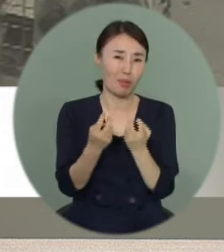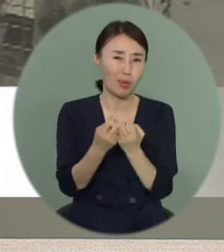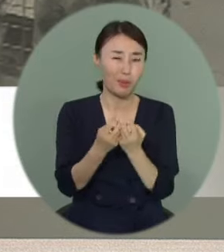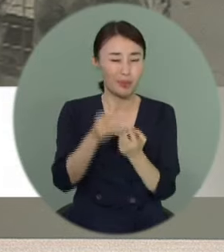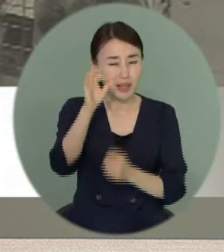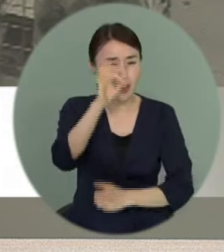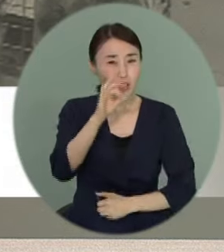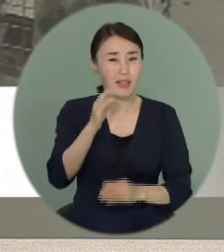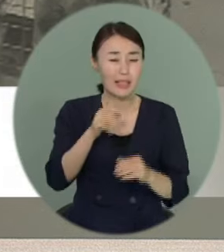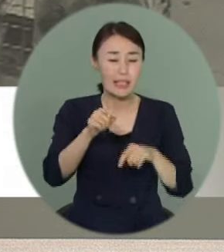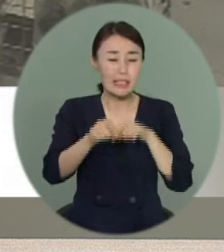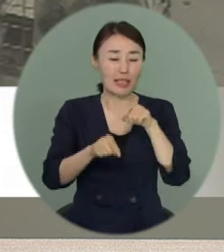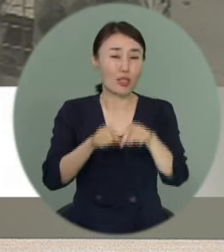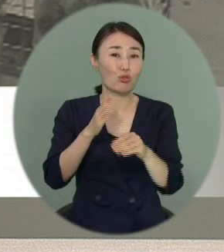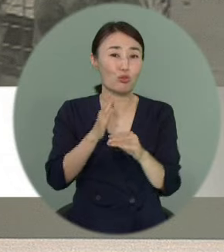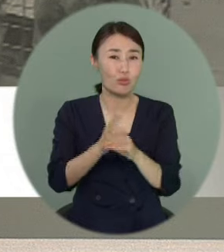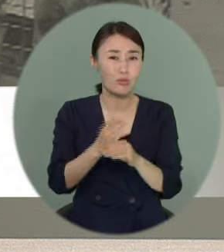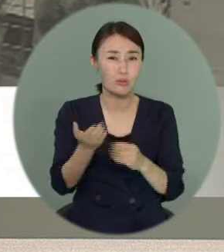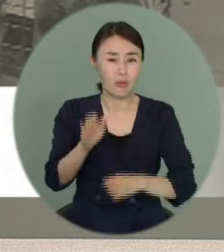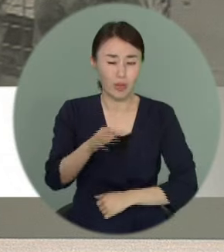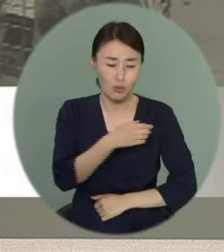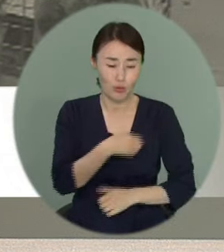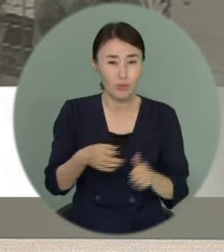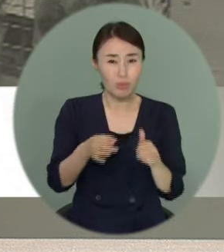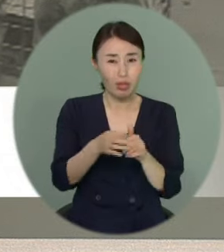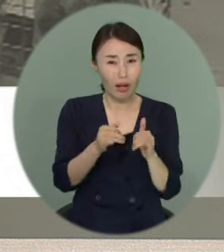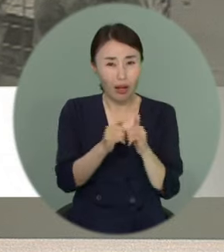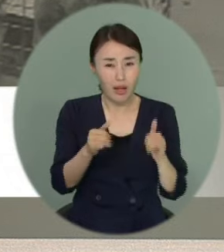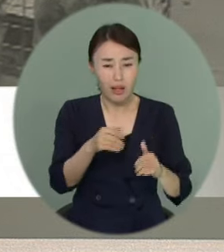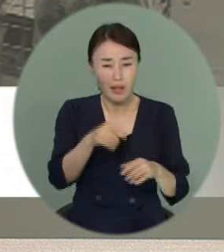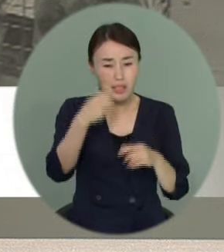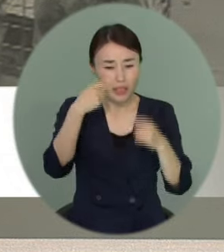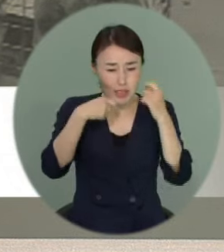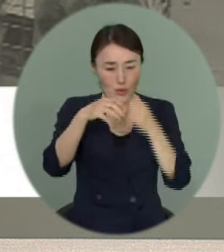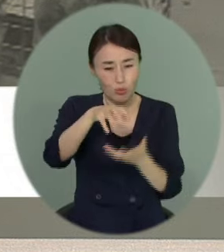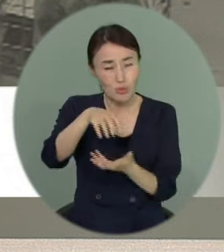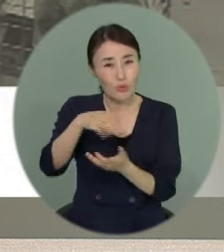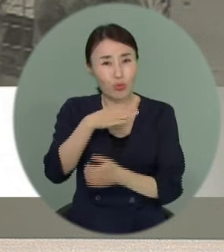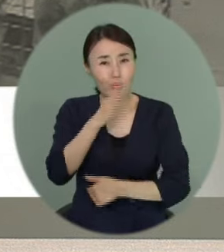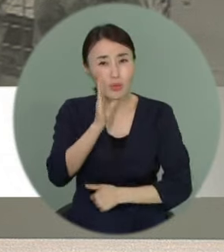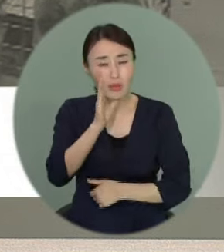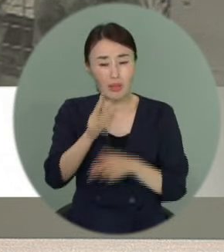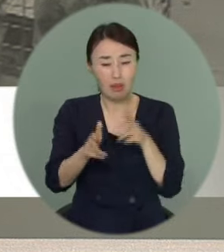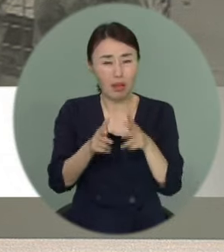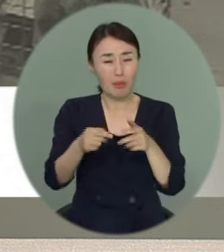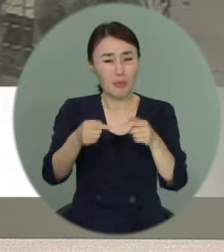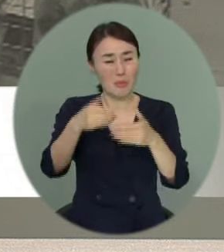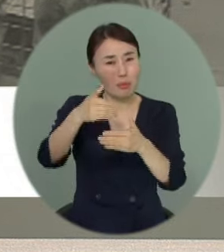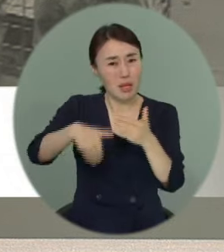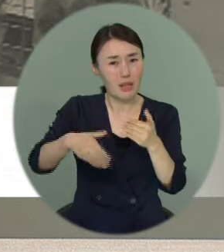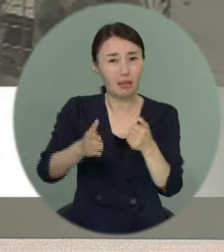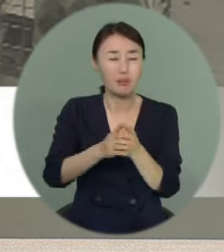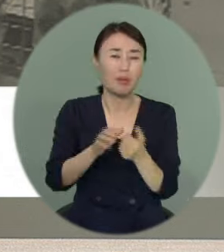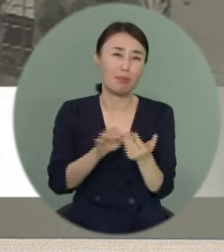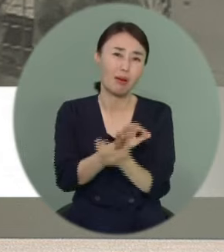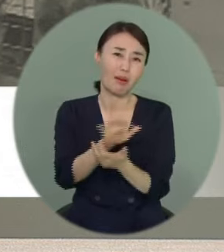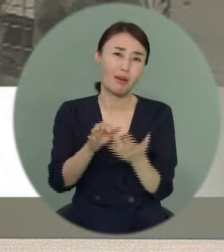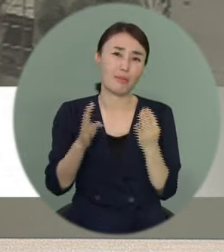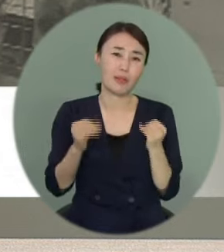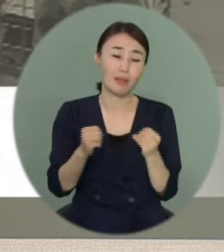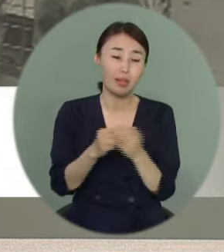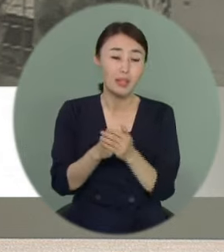중입니다 그런데 정작 기초생활 수급자인 폐지 줍는 노인들을 사업 대상에서 제외해 논란입니다 어떤